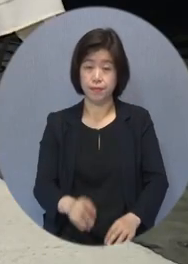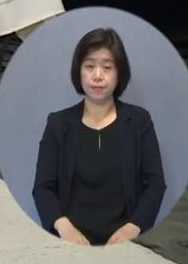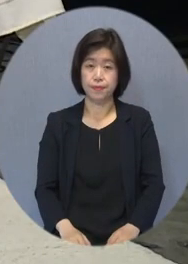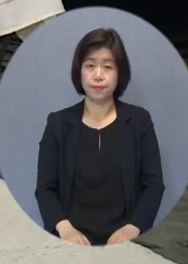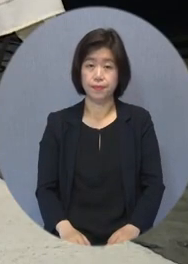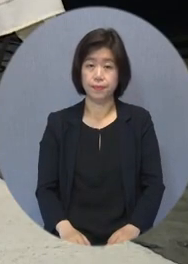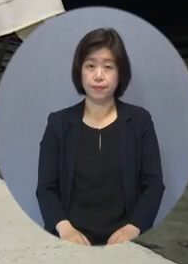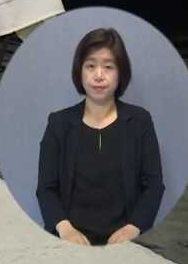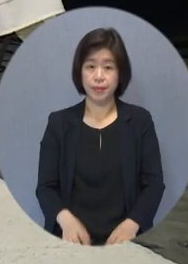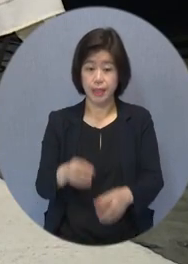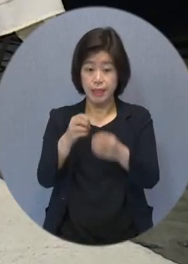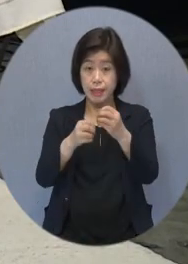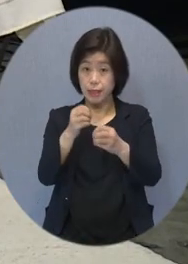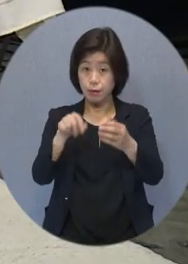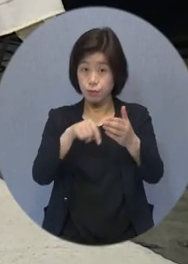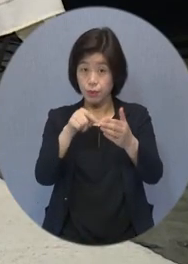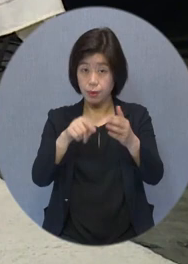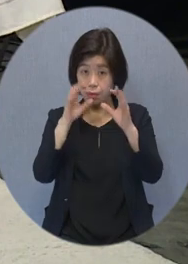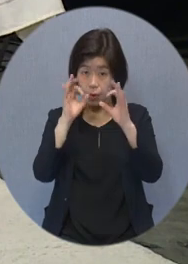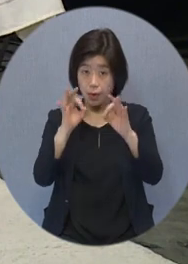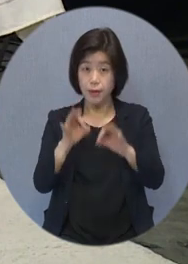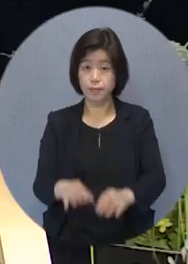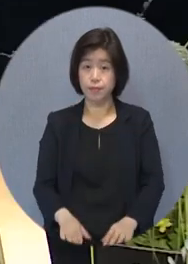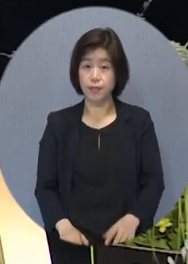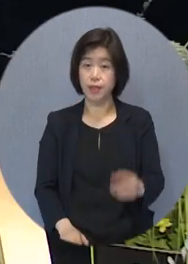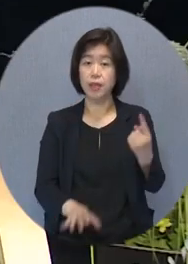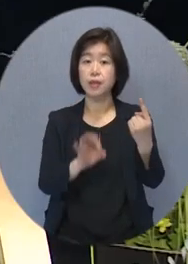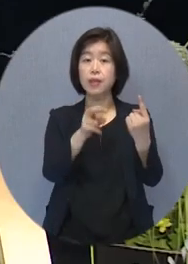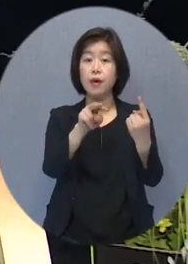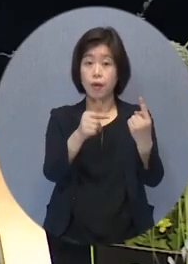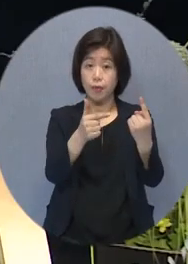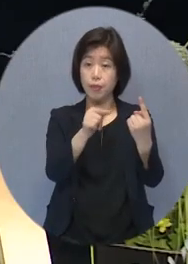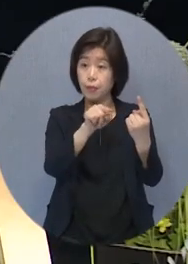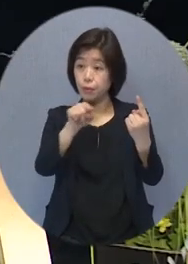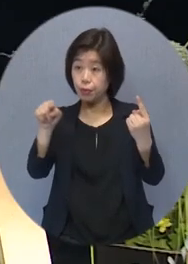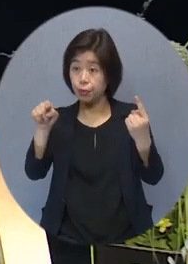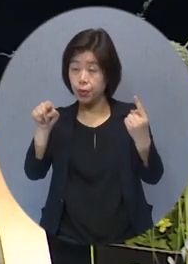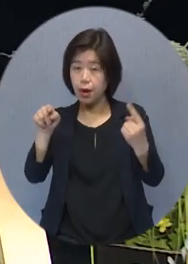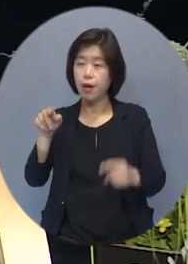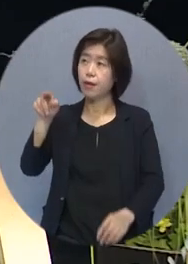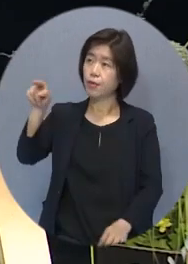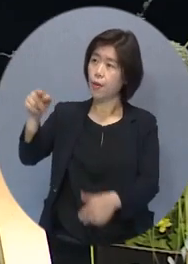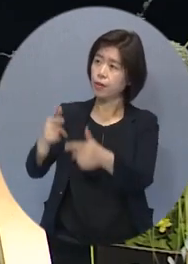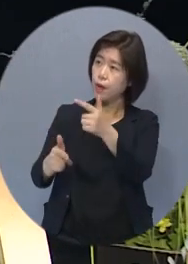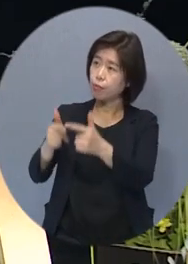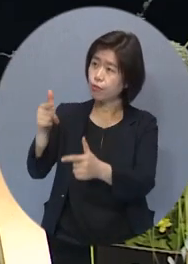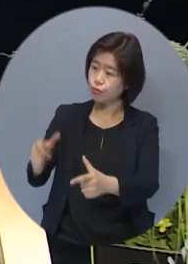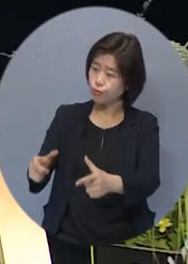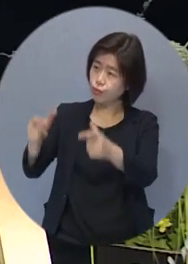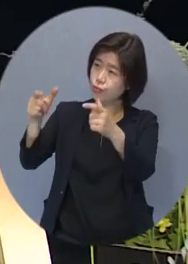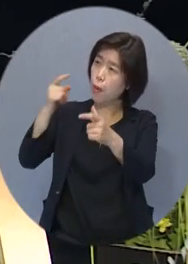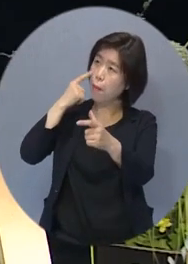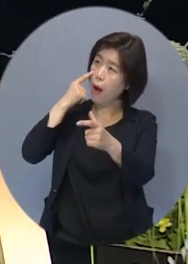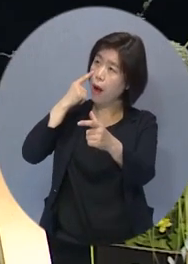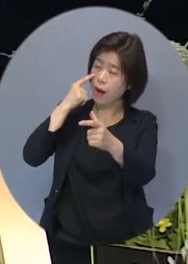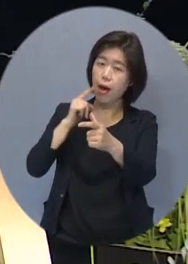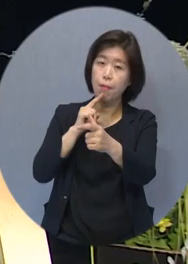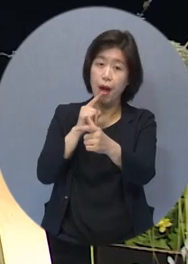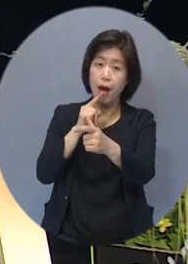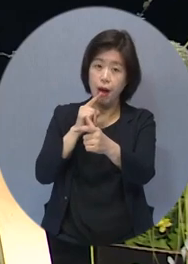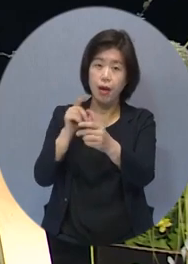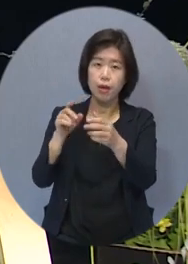이를 시행해서 찾아본다면 일련에서 저 나무전바의 한 그루 나무가 유견에